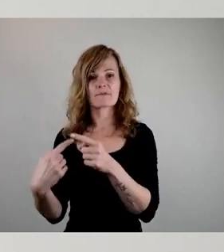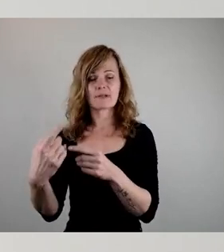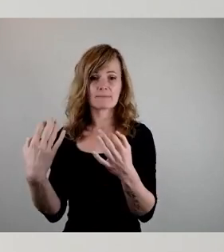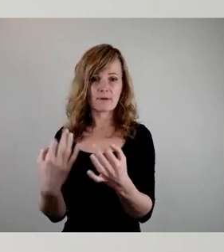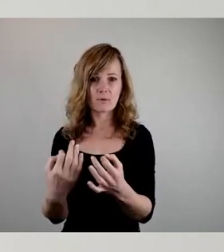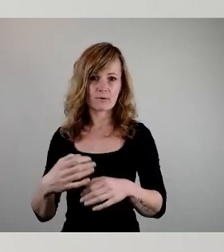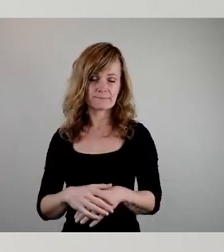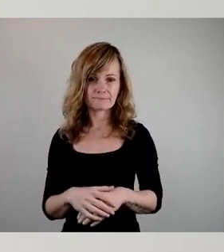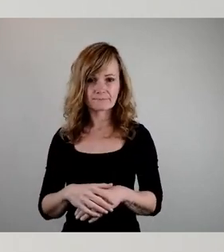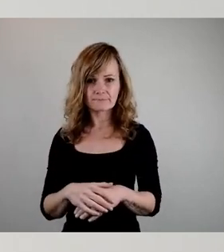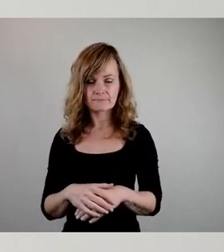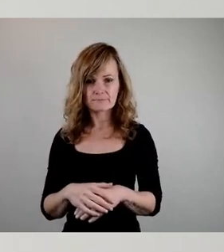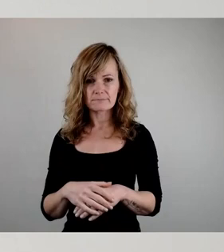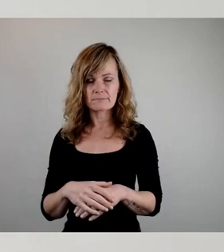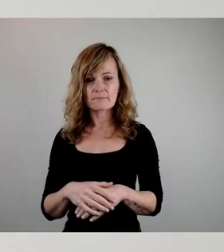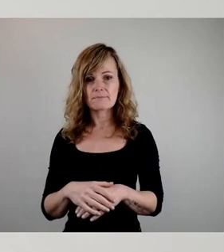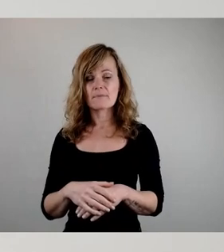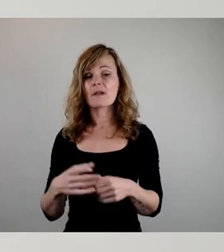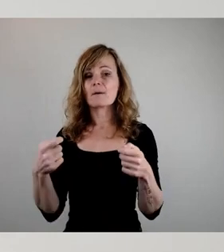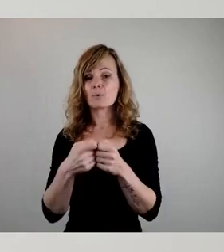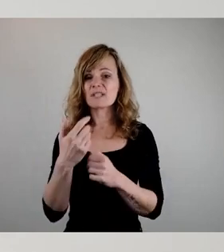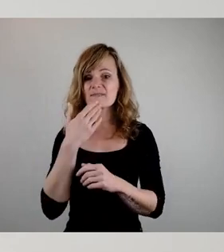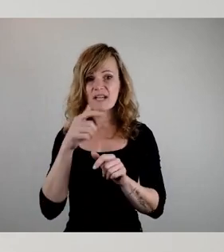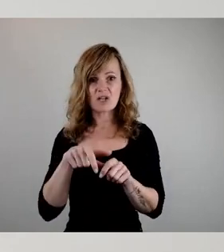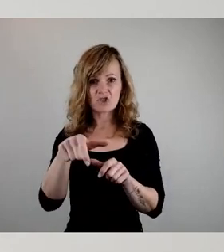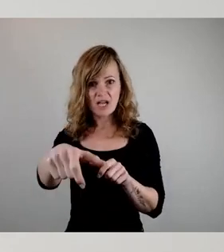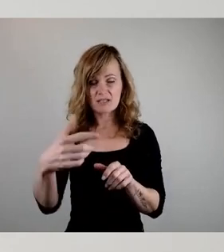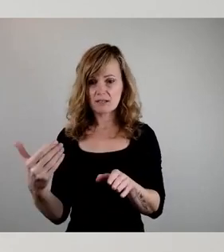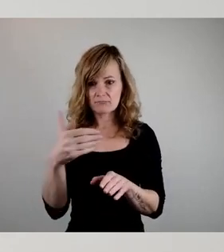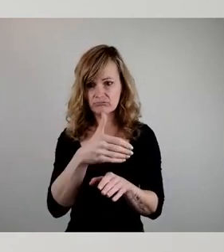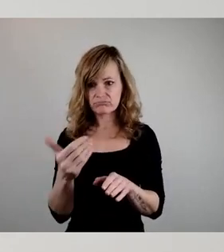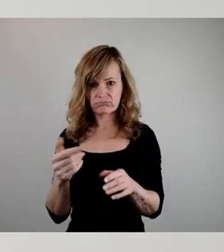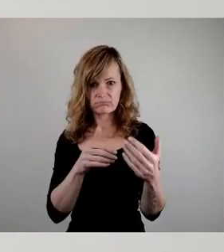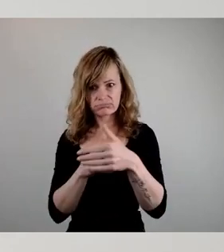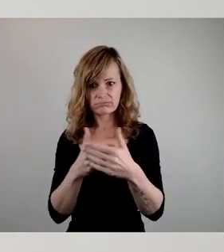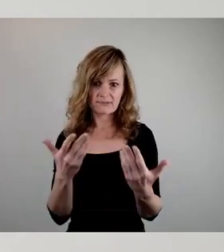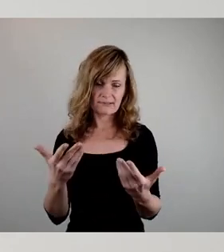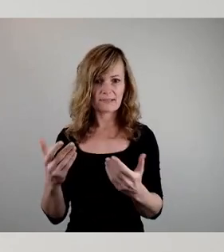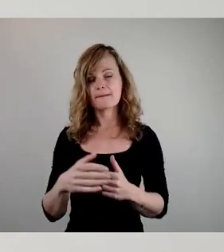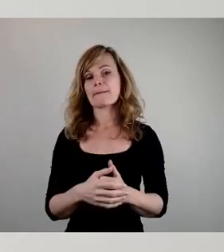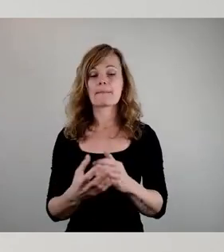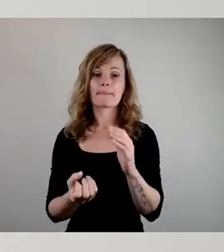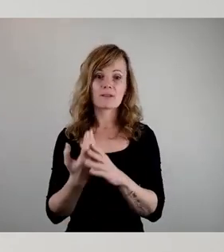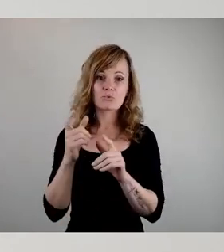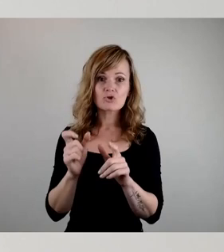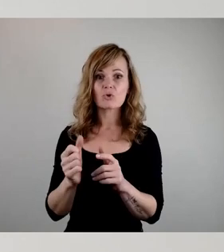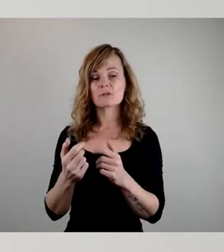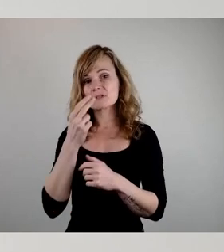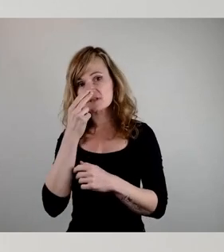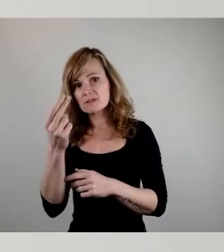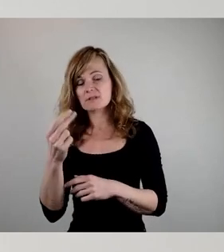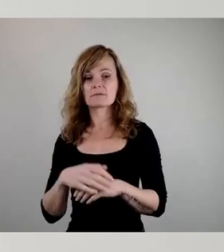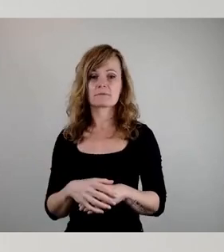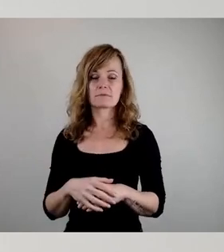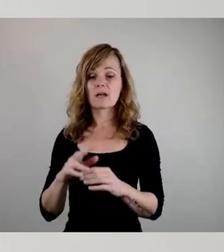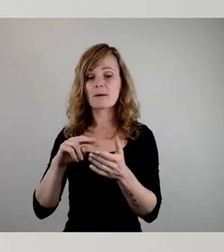Querung über eine Bundeswasserstraße. Es gibt relevante naturschutzfachliche Belange. Es läuft auf ein Planfeststellungsverfahren raus.